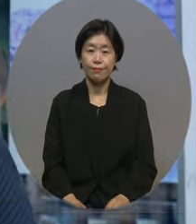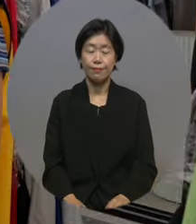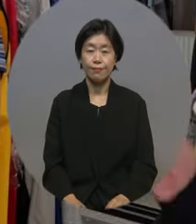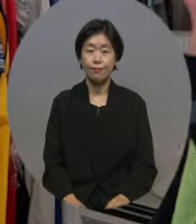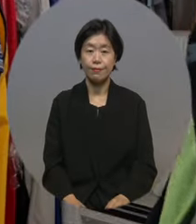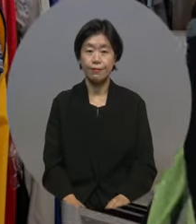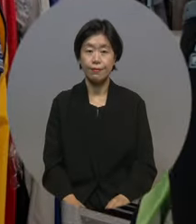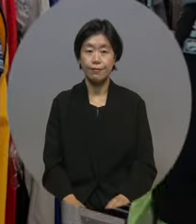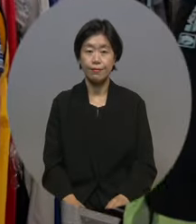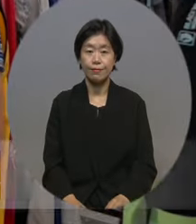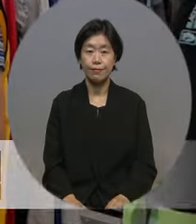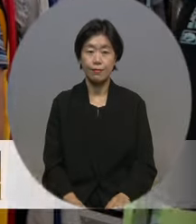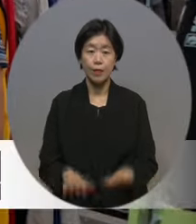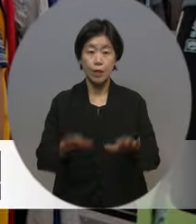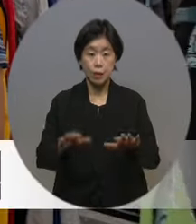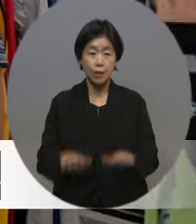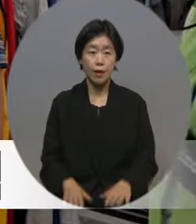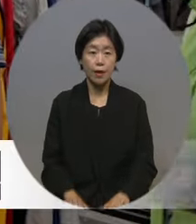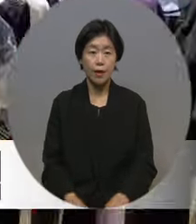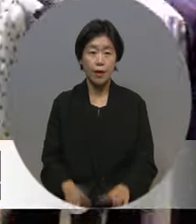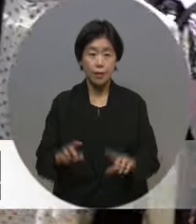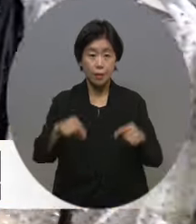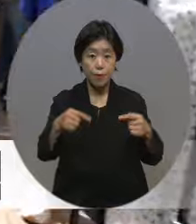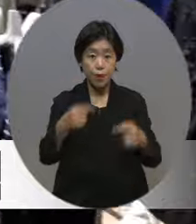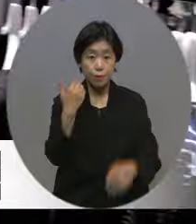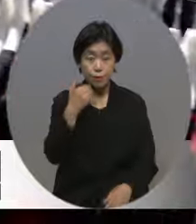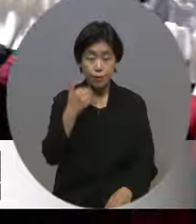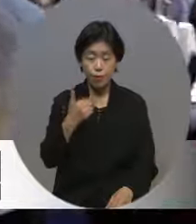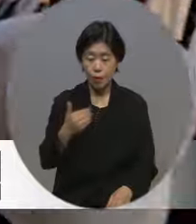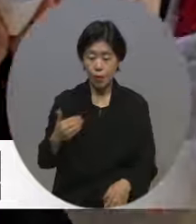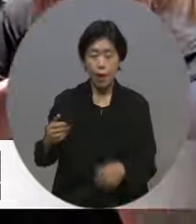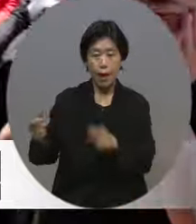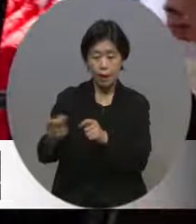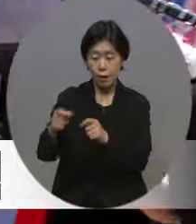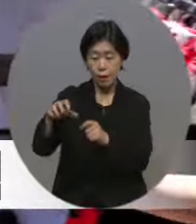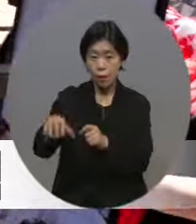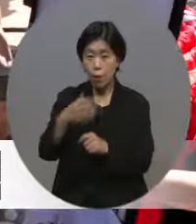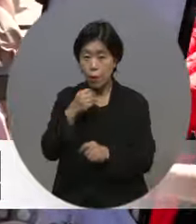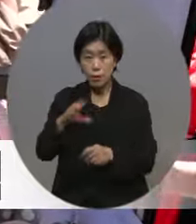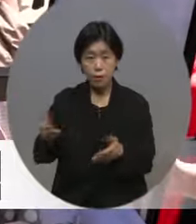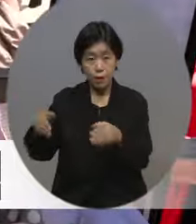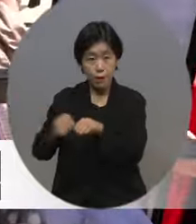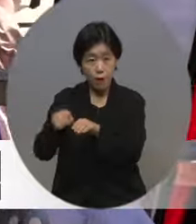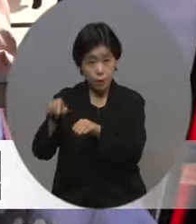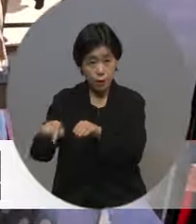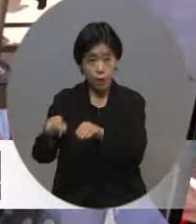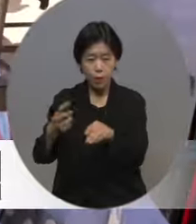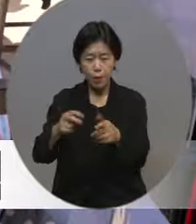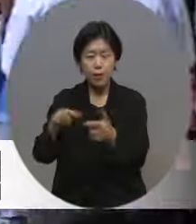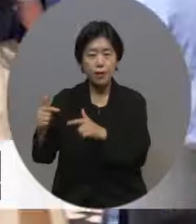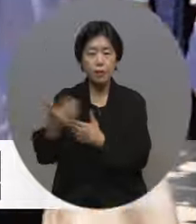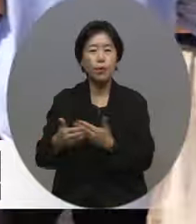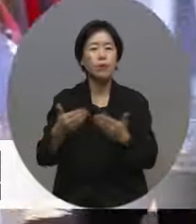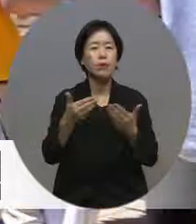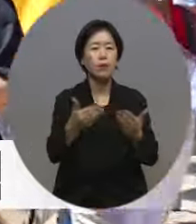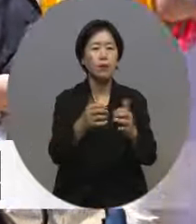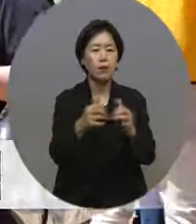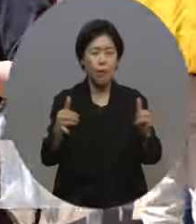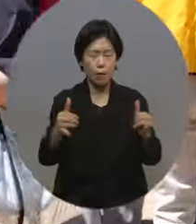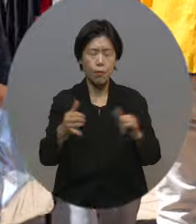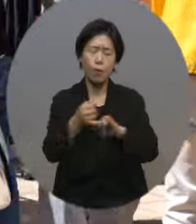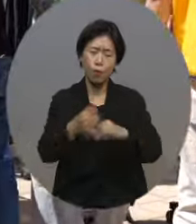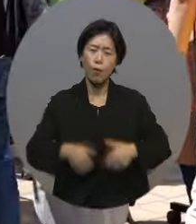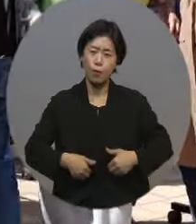같습니다. 이번에 조인트로 참가한 임금복지관과 지역사회보장협의체 회원들의 봉사 없인